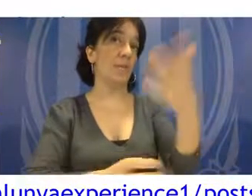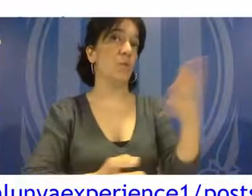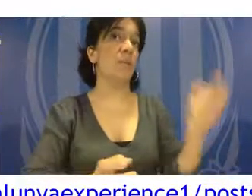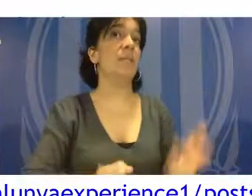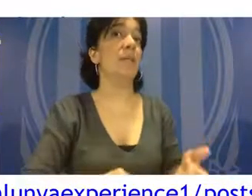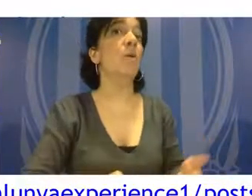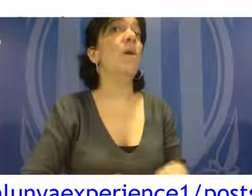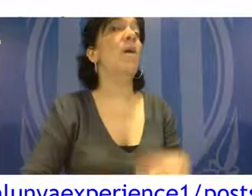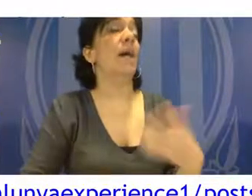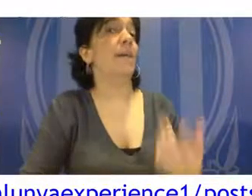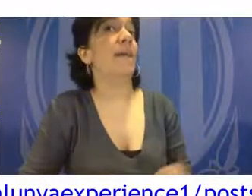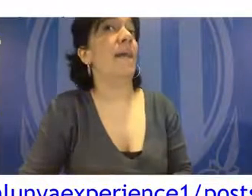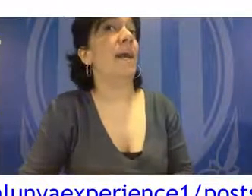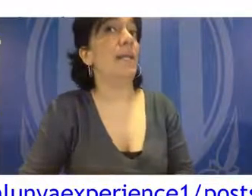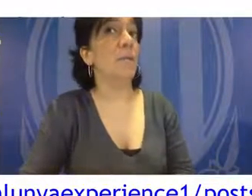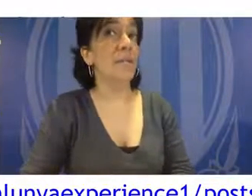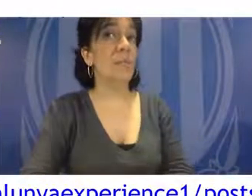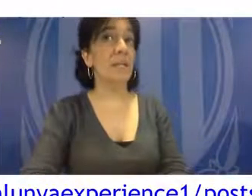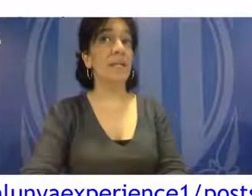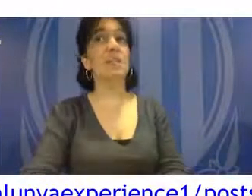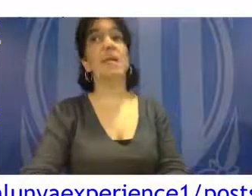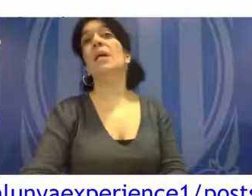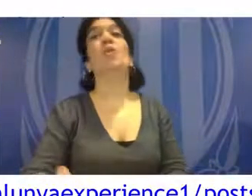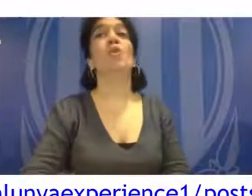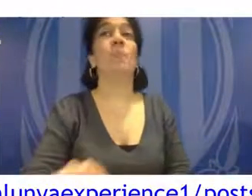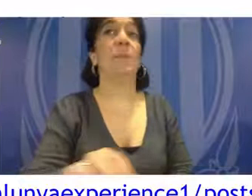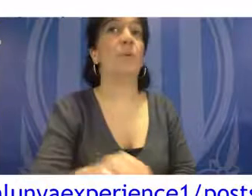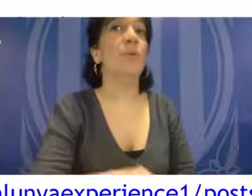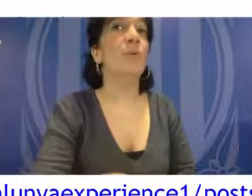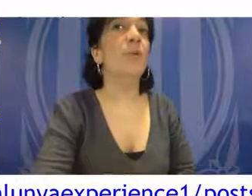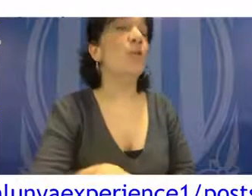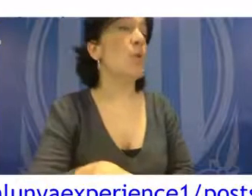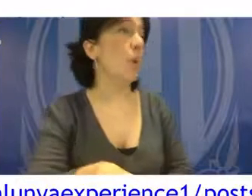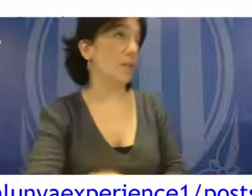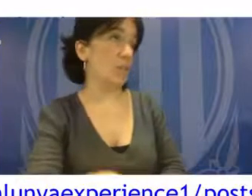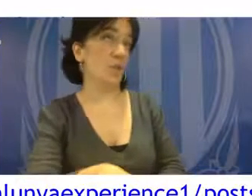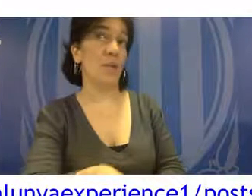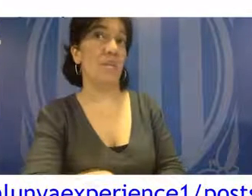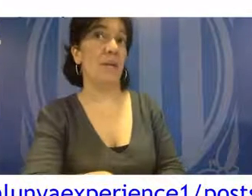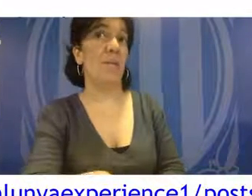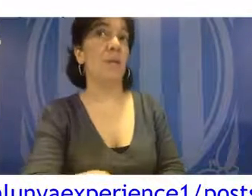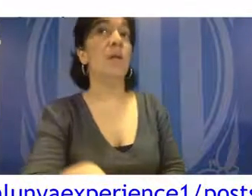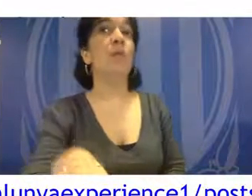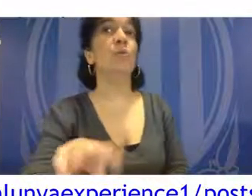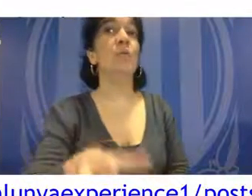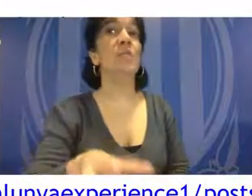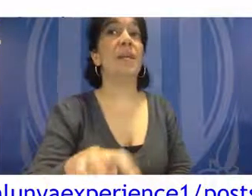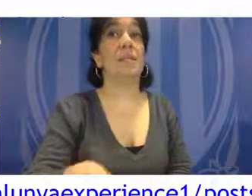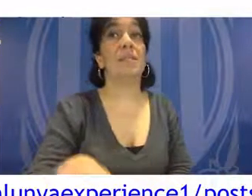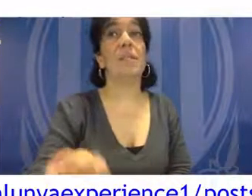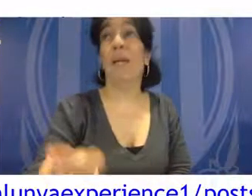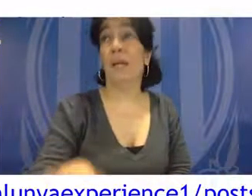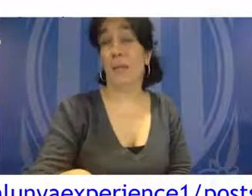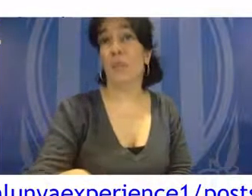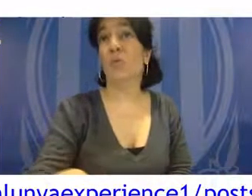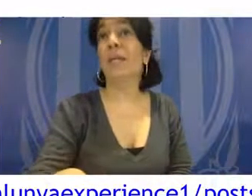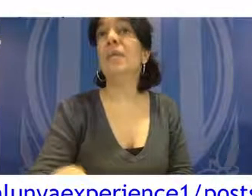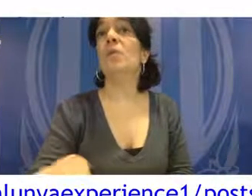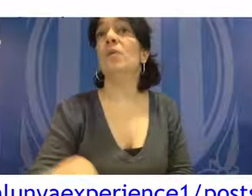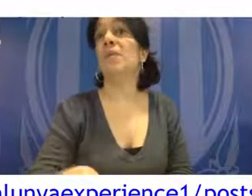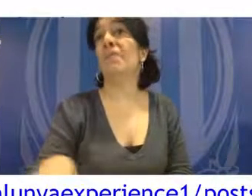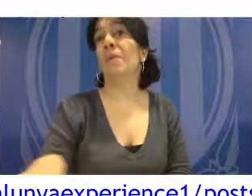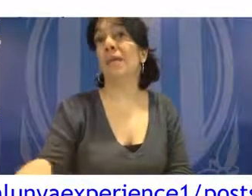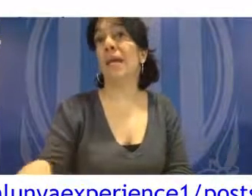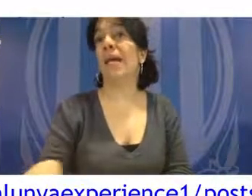també els coneixeu, a banda de Catalunya Experience, doncs per productes o accions que fem. Turisme accessible n'és un